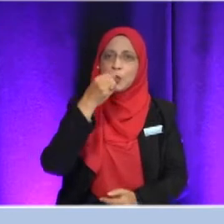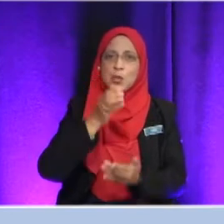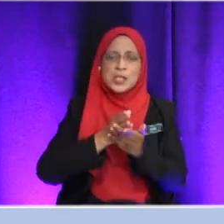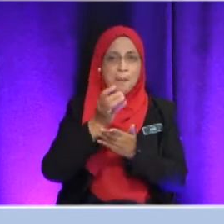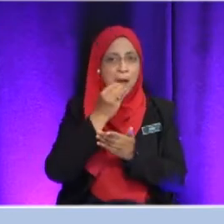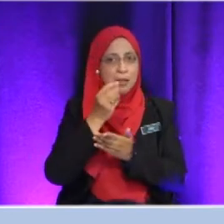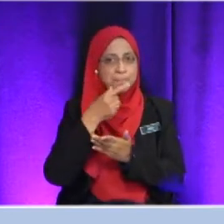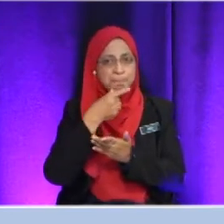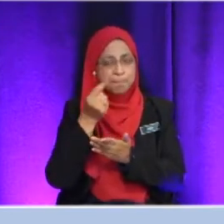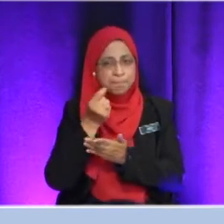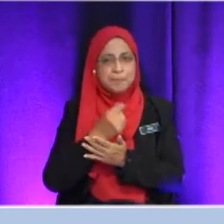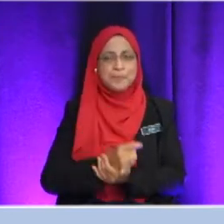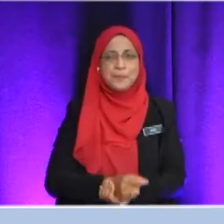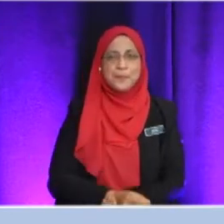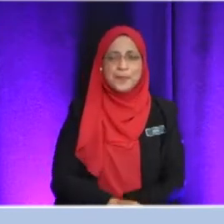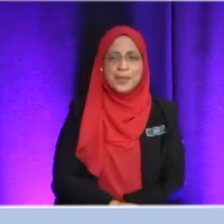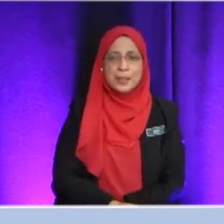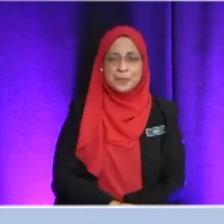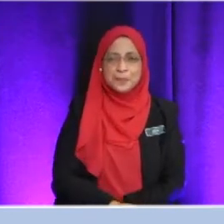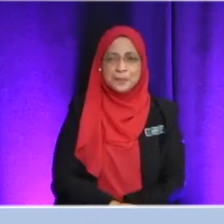ciri yang kelima